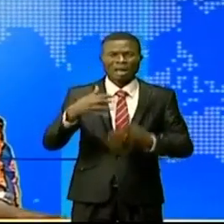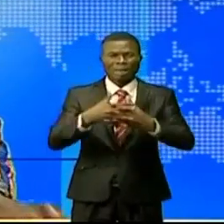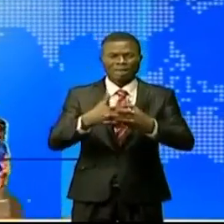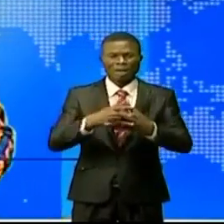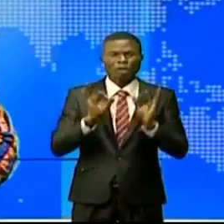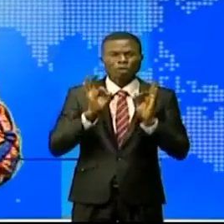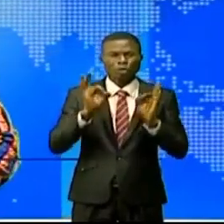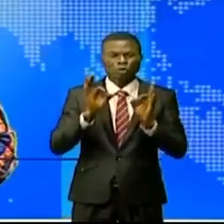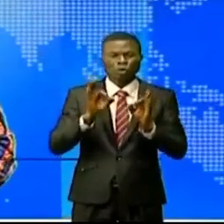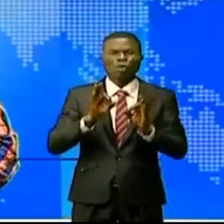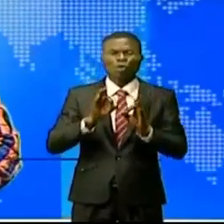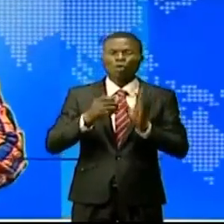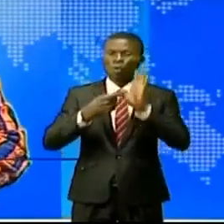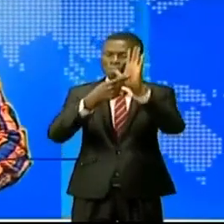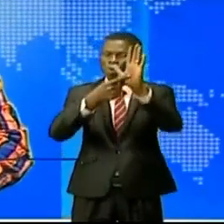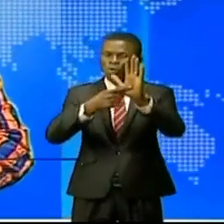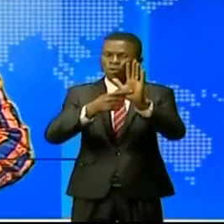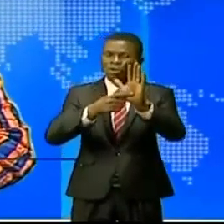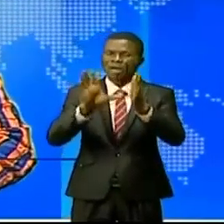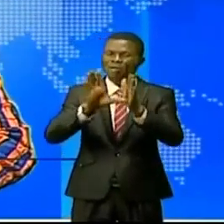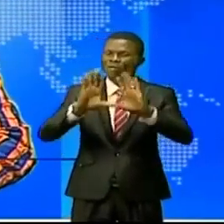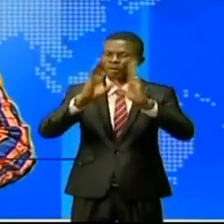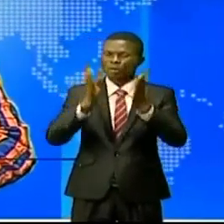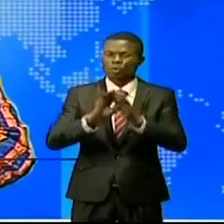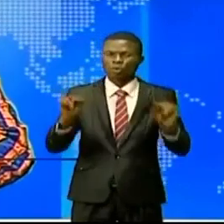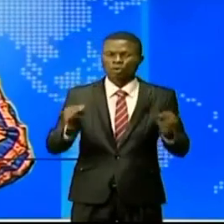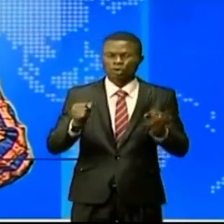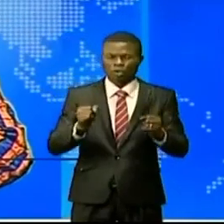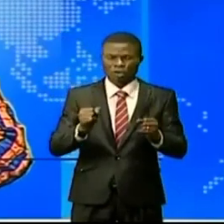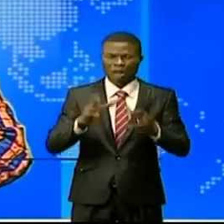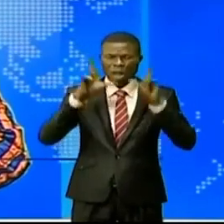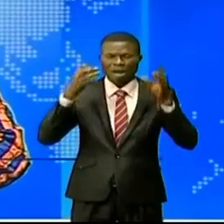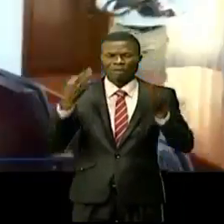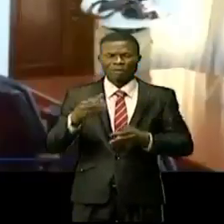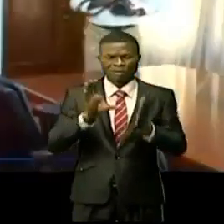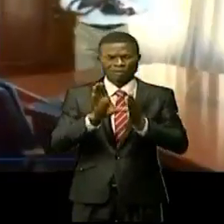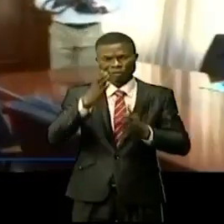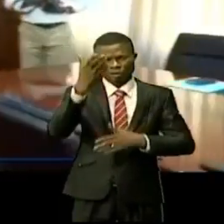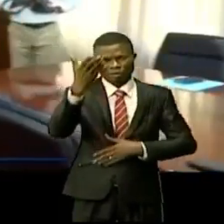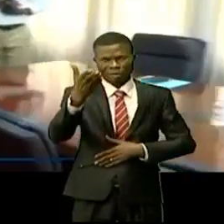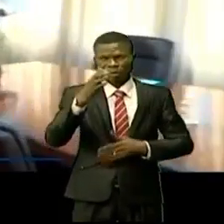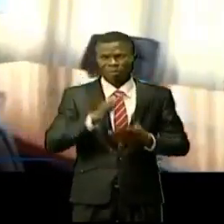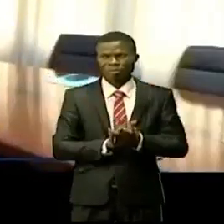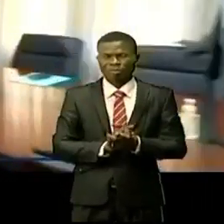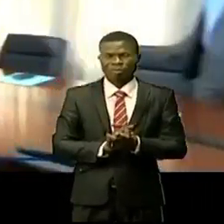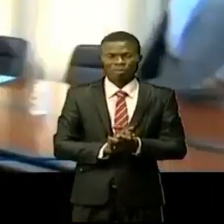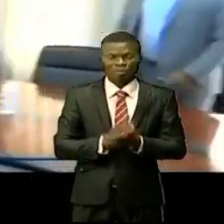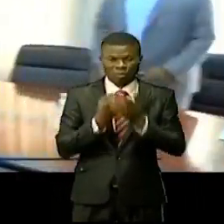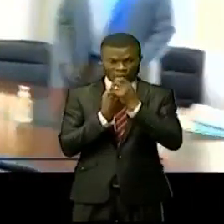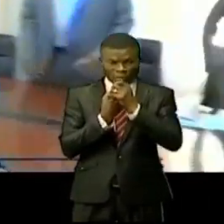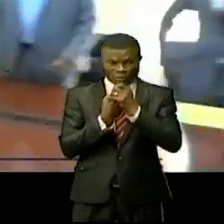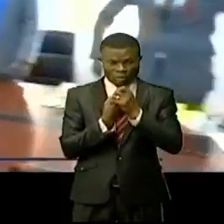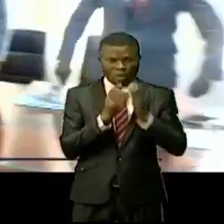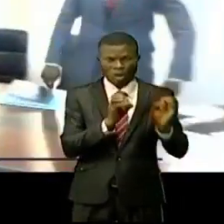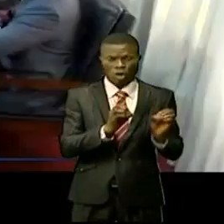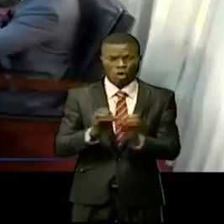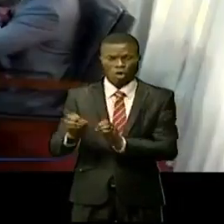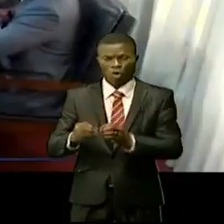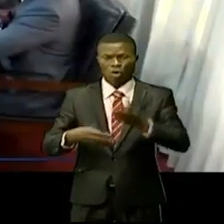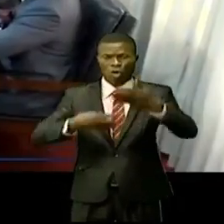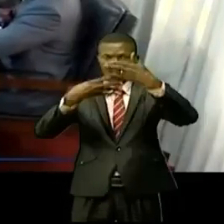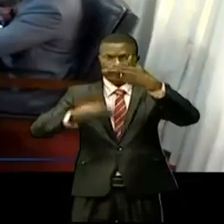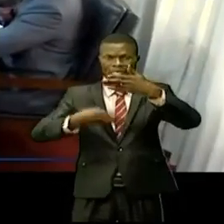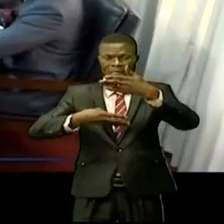pour la couverture totale des jeux de la francophonie. Jessica Basselé. À quelques mois de l'organisation de 9e jeu